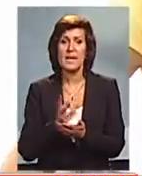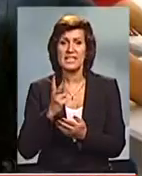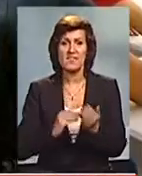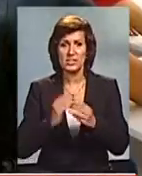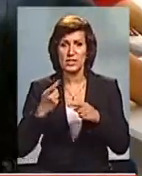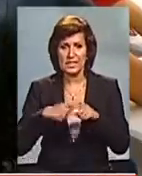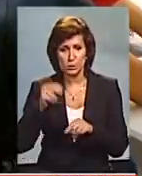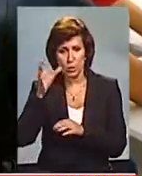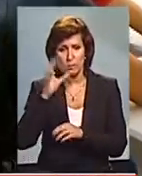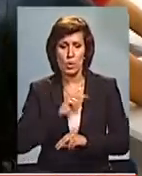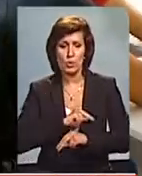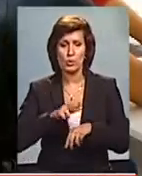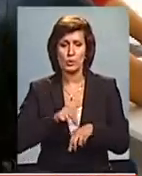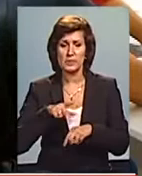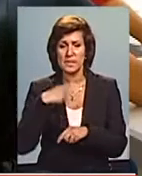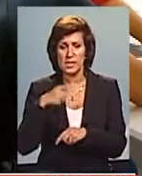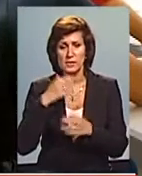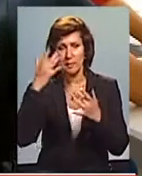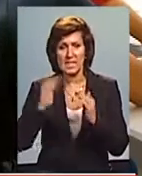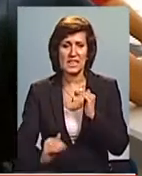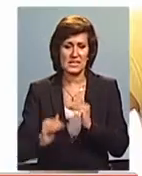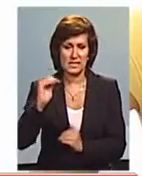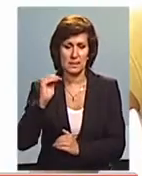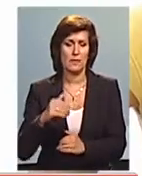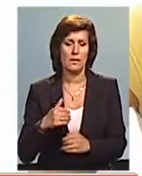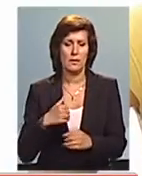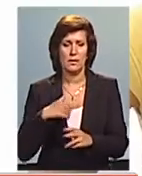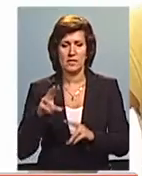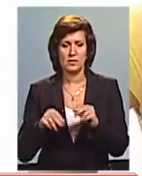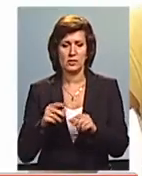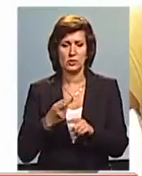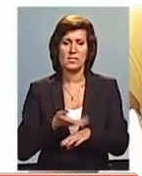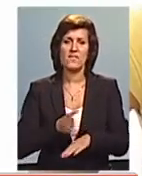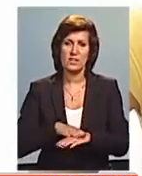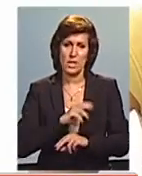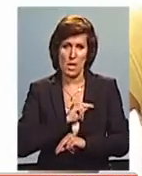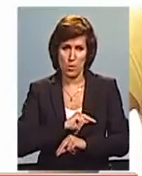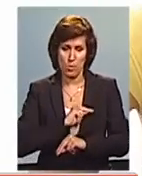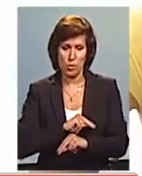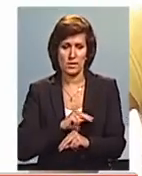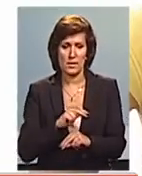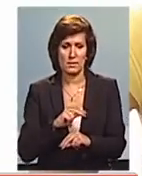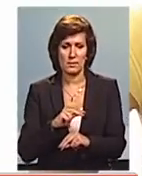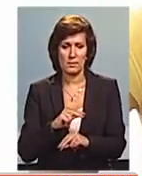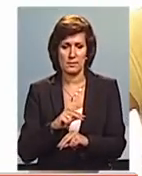технічні освіти, але про роботу поліцейського, каже, мріяла з дитинства. Я вважаю, що це важка робота.